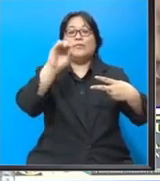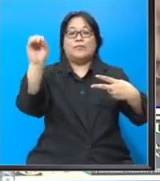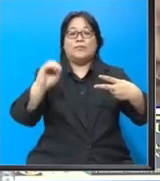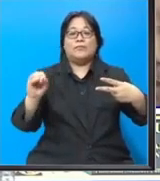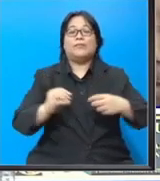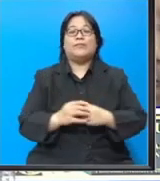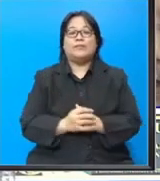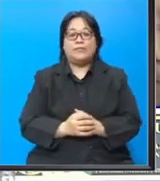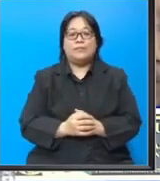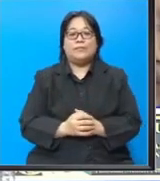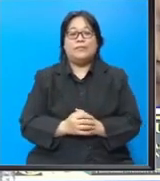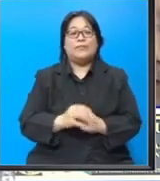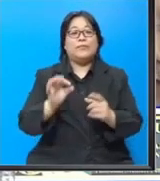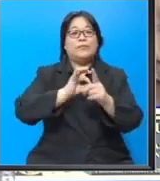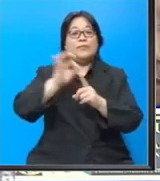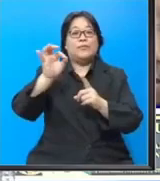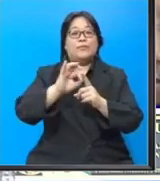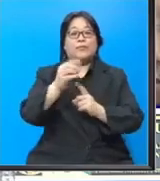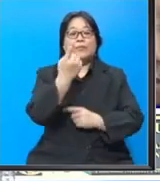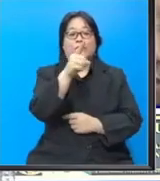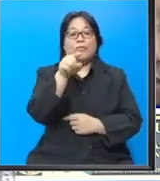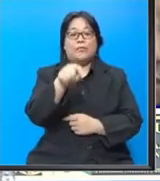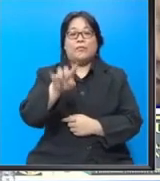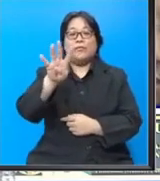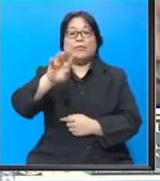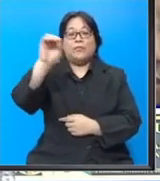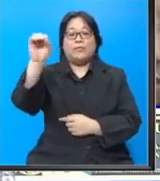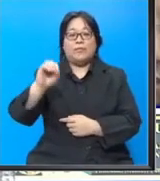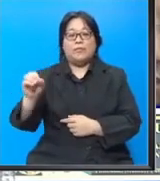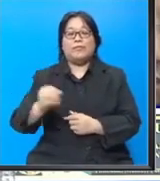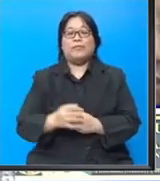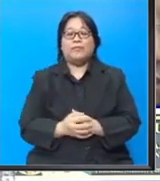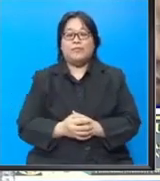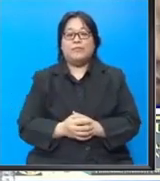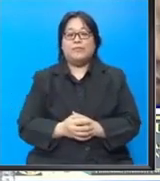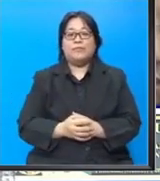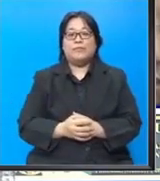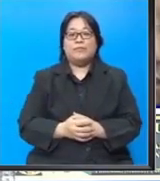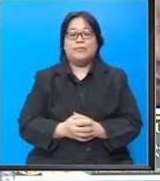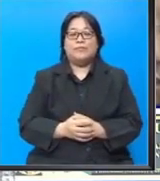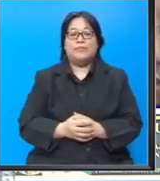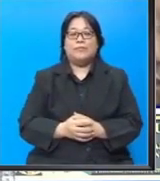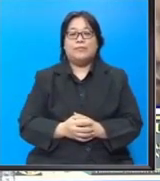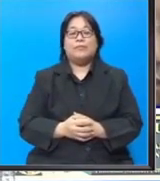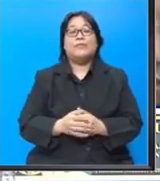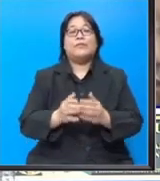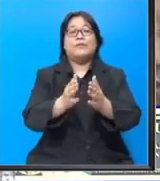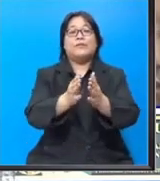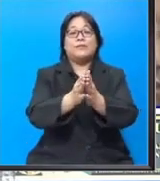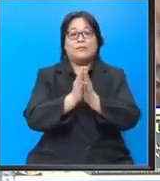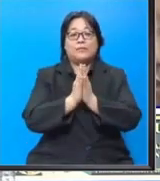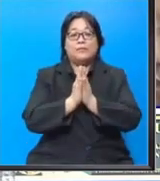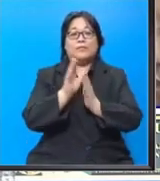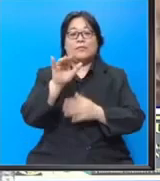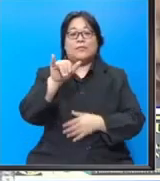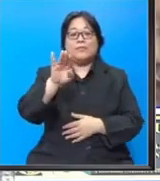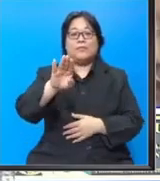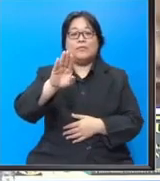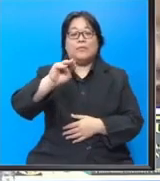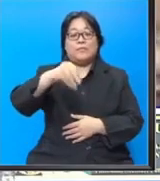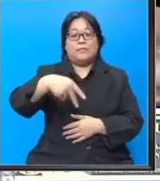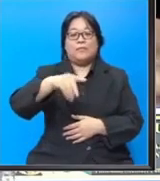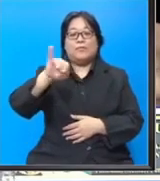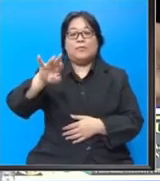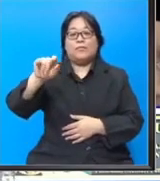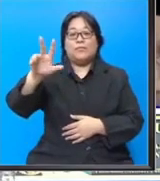persen Pulau Pinang sebelah kanan Pak pesen m diminta oleh yang gua mah jomblo